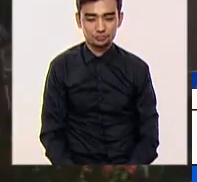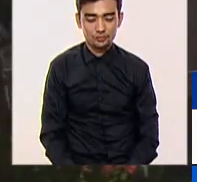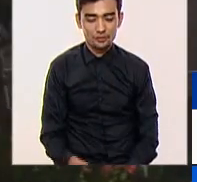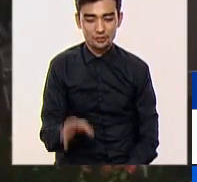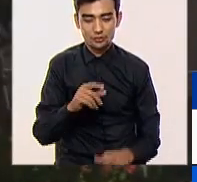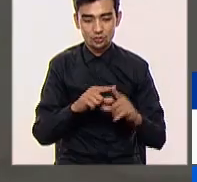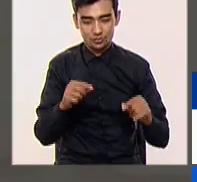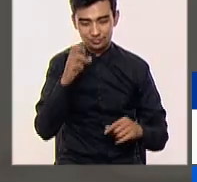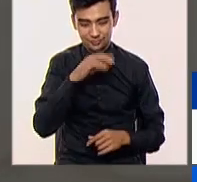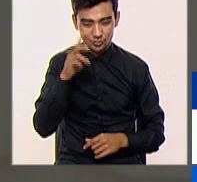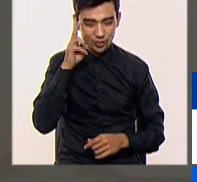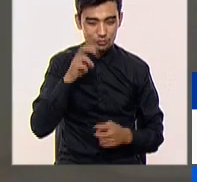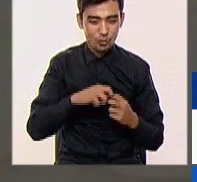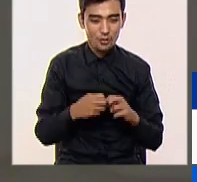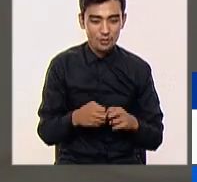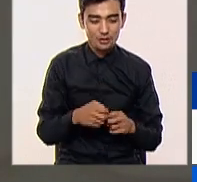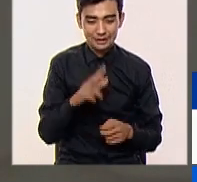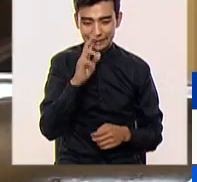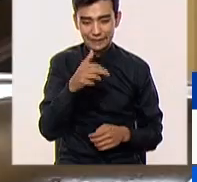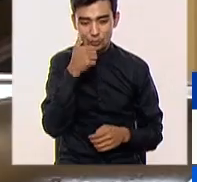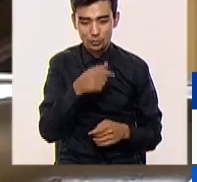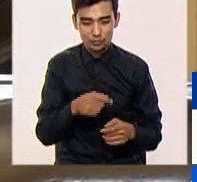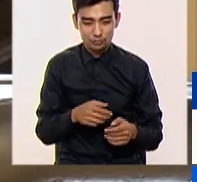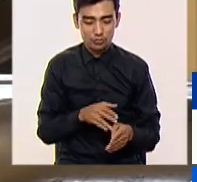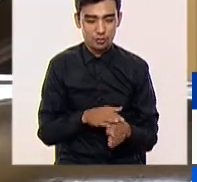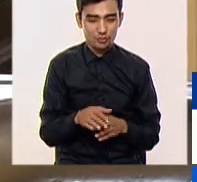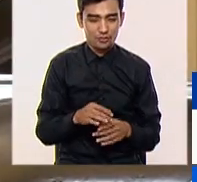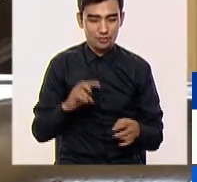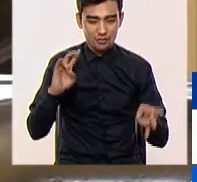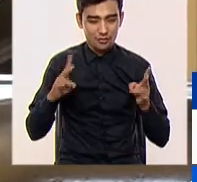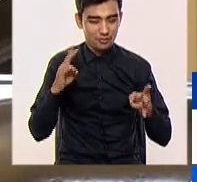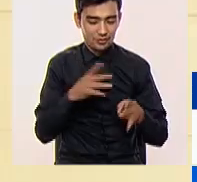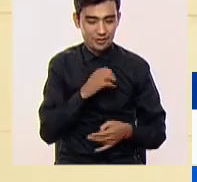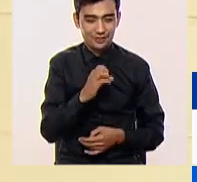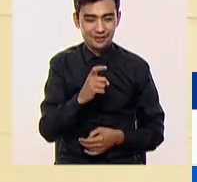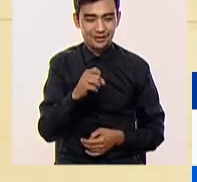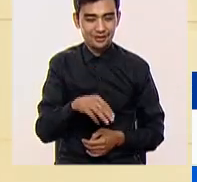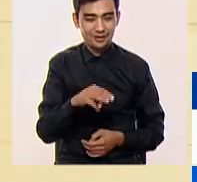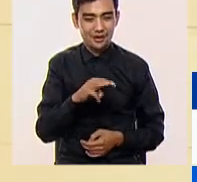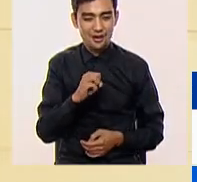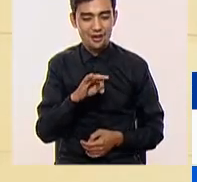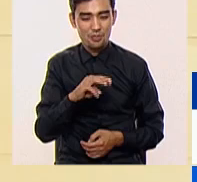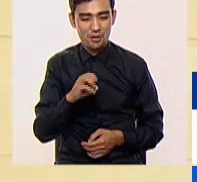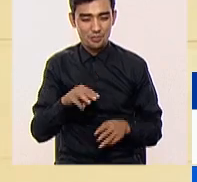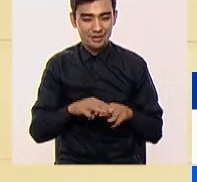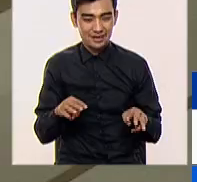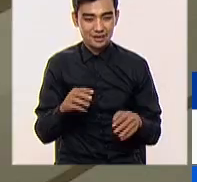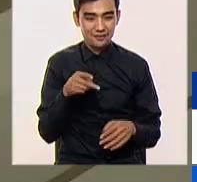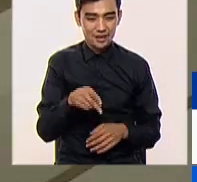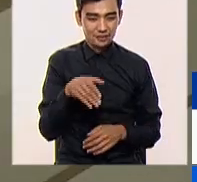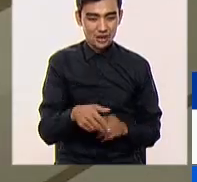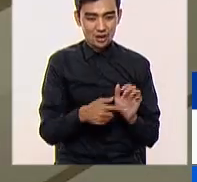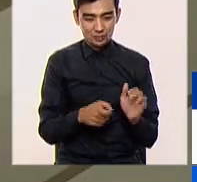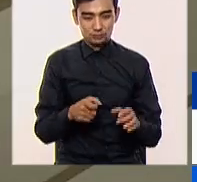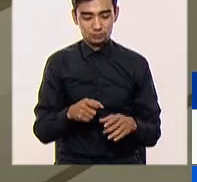Еліміздегі мектепішілік әжетхана мәселесі соңғы 3 жылда өткір көтеріле бастады. Сала министрі Асхат Аймағамбетов бұрын елдегі 2700 мектептің